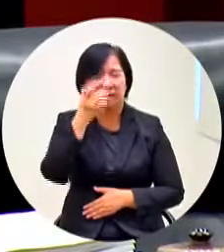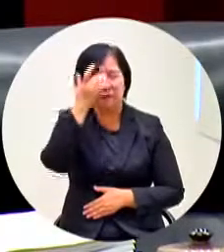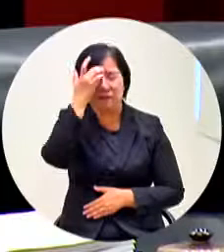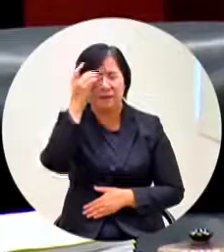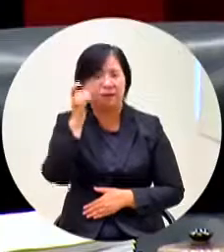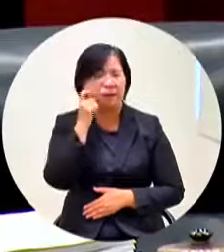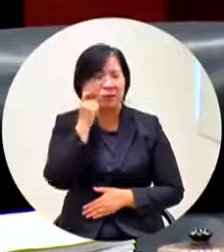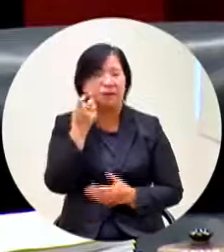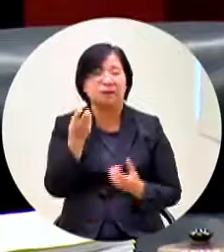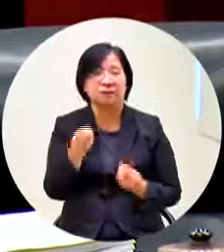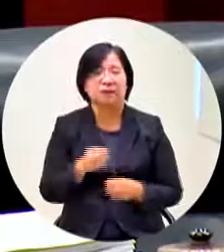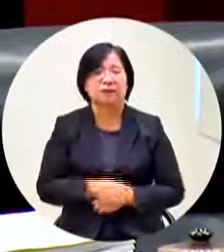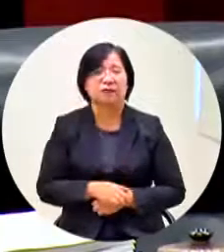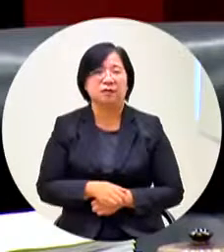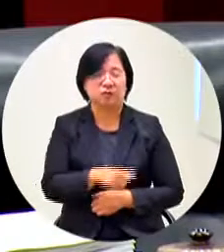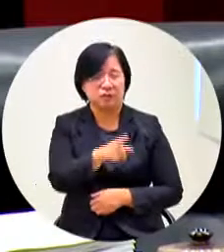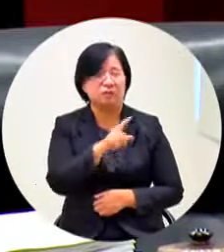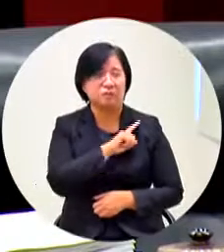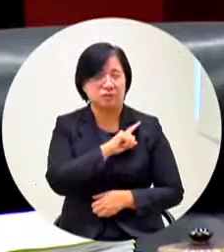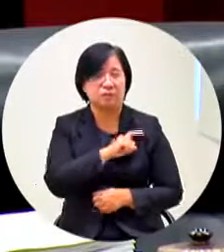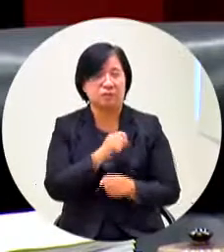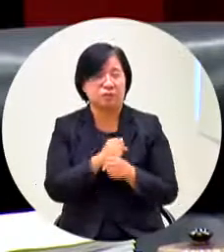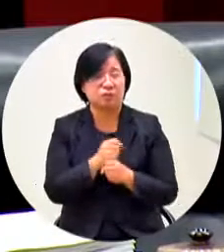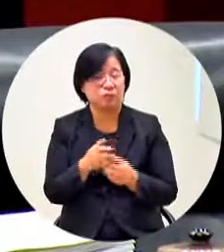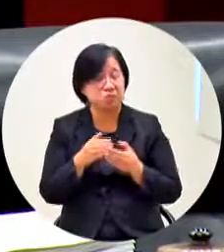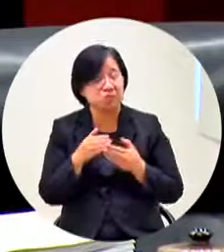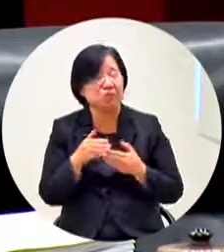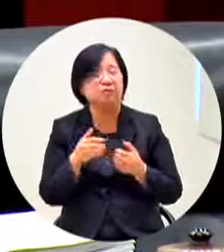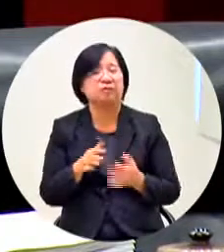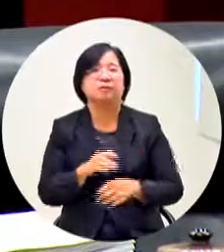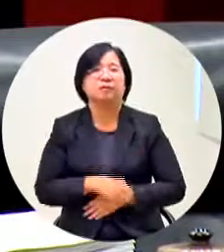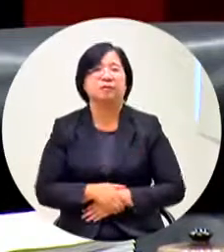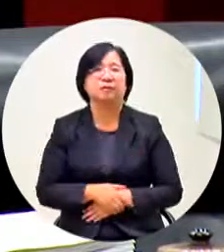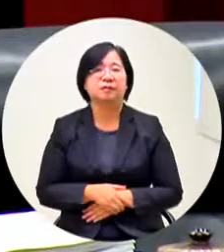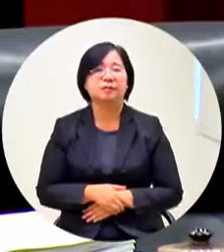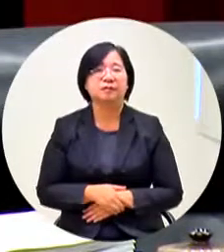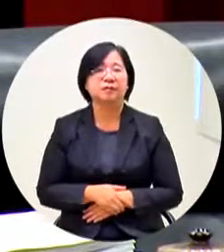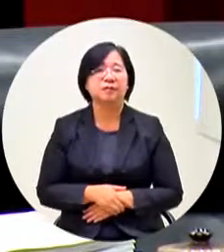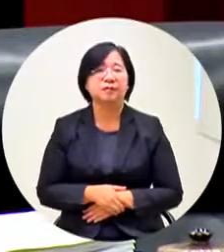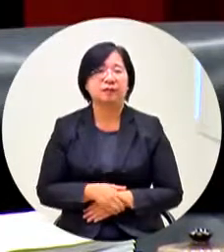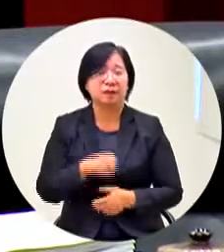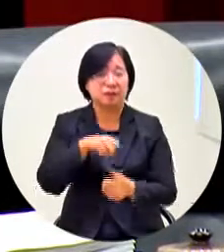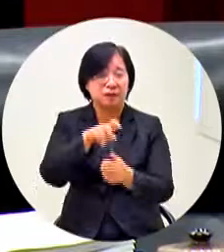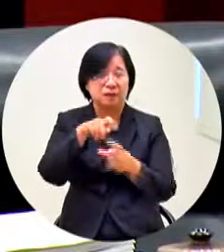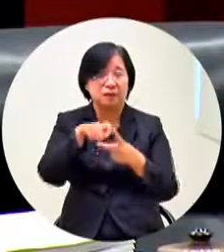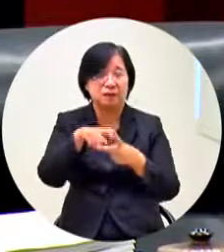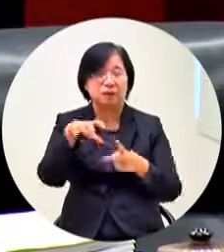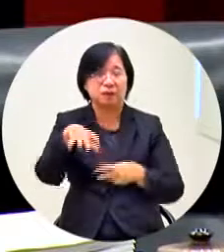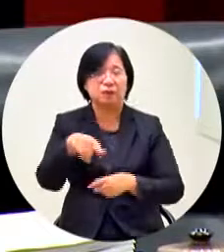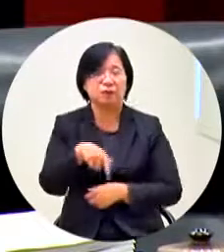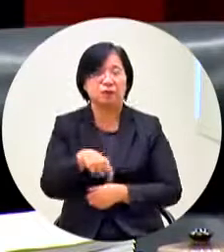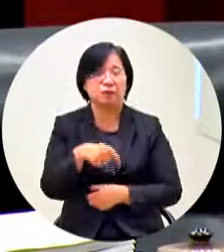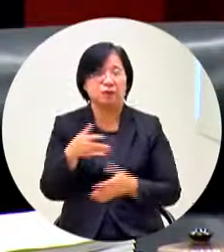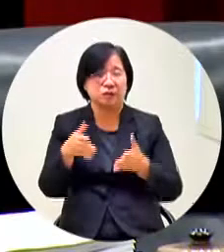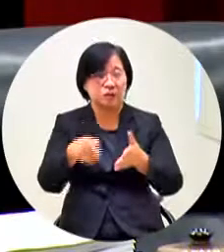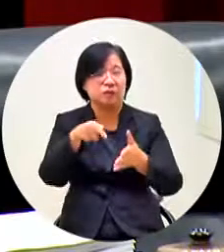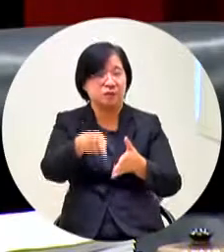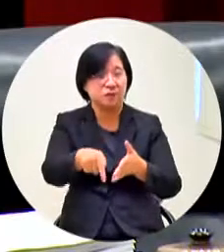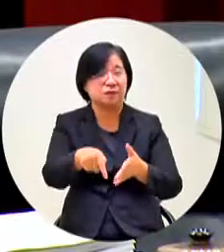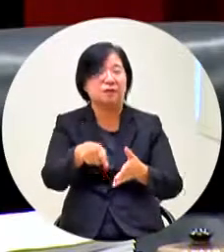要不要做而已啦。那所以我希望养工处这边你们能够好好的去就这个部分哈，